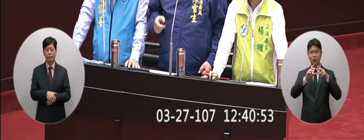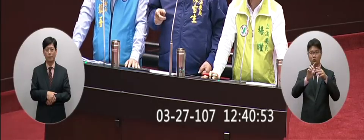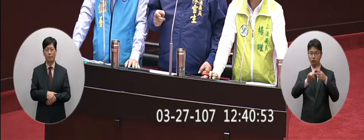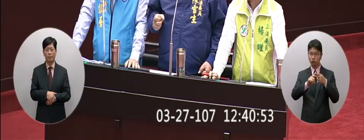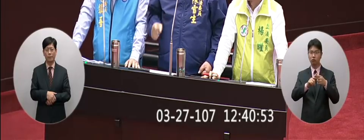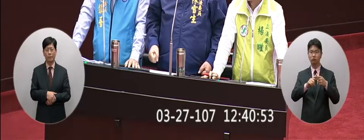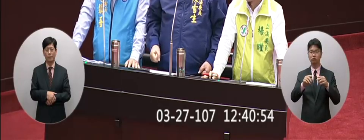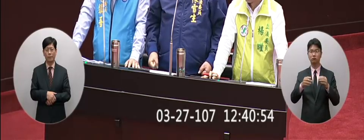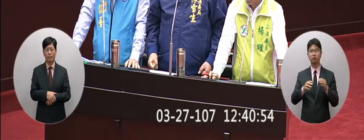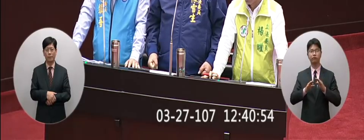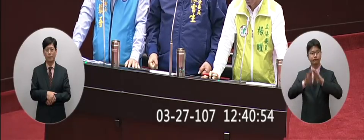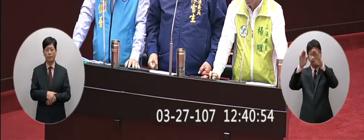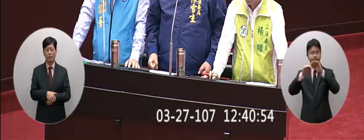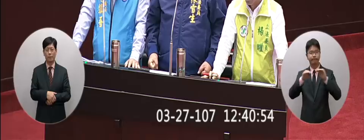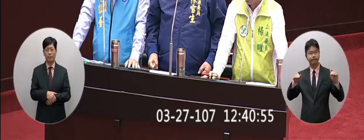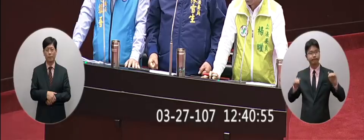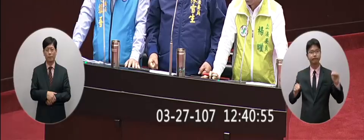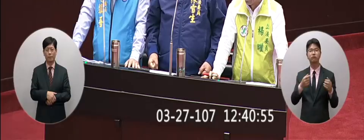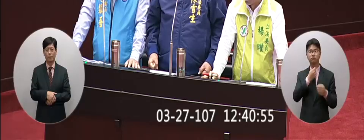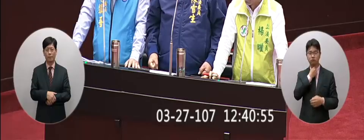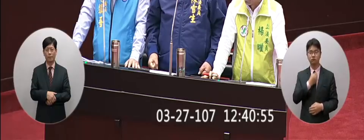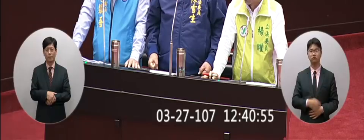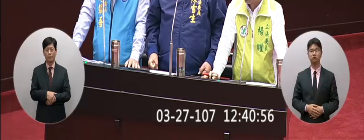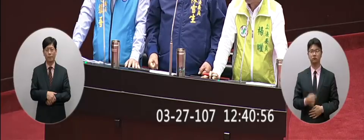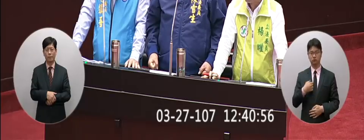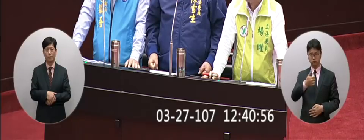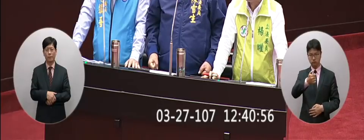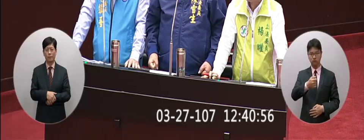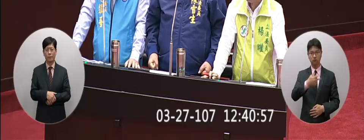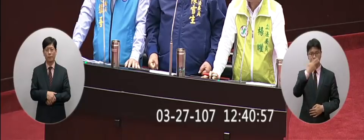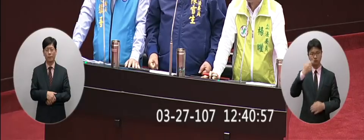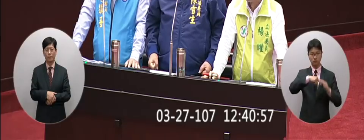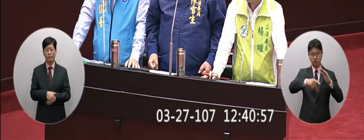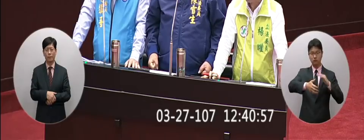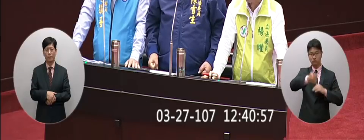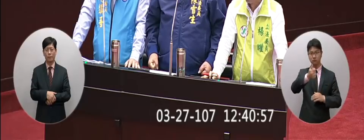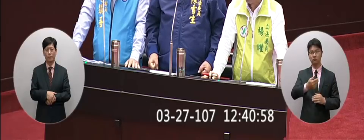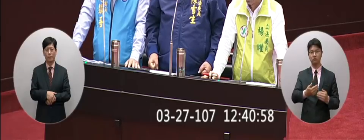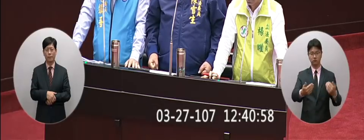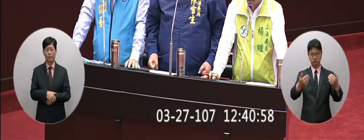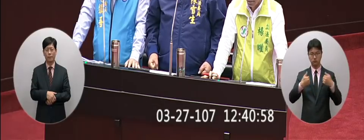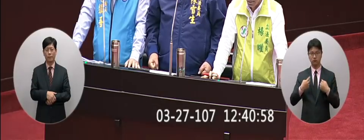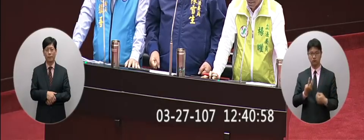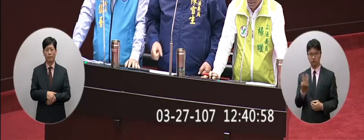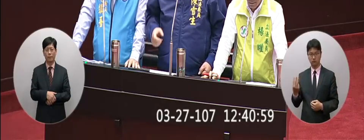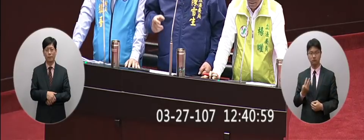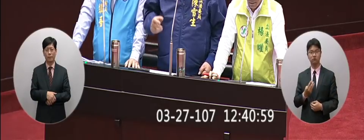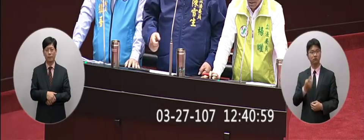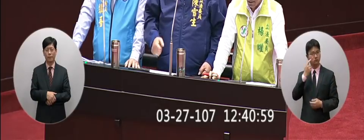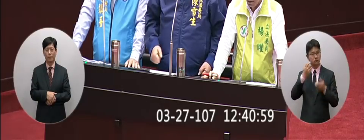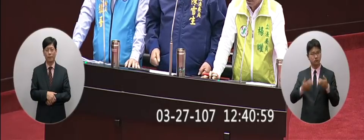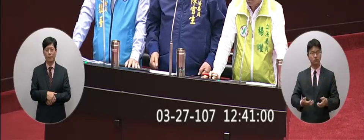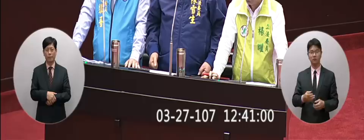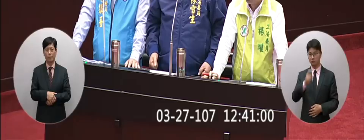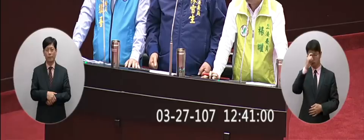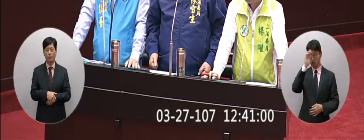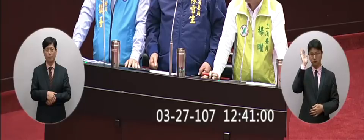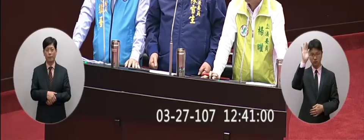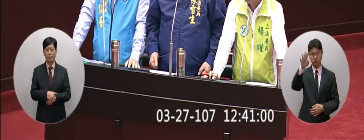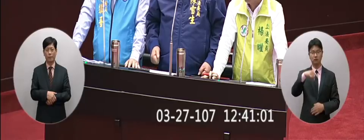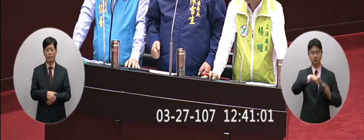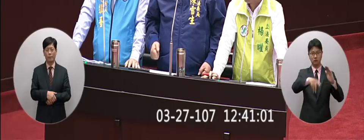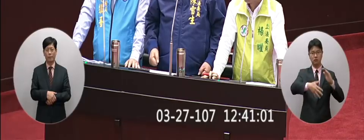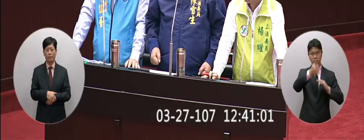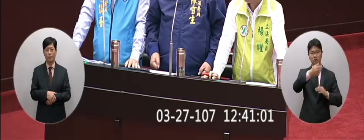边也非常感谢我们赖院长以及团队啊，对我们三个离岛的重视。今后还请院